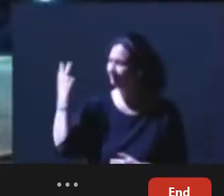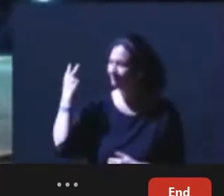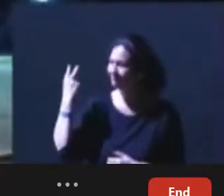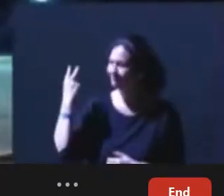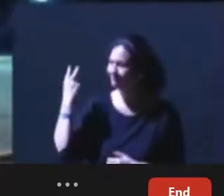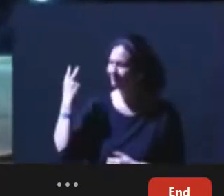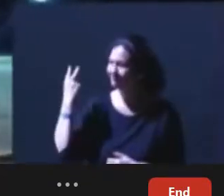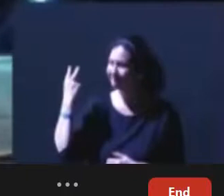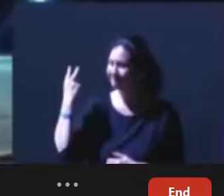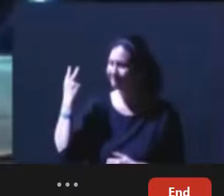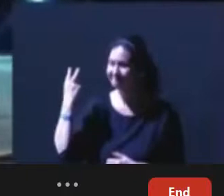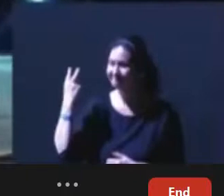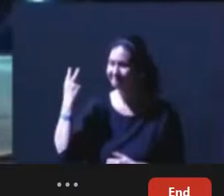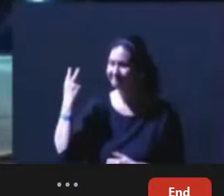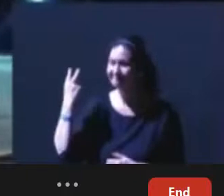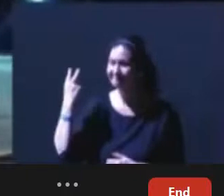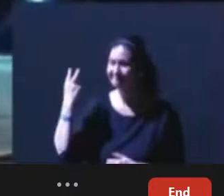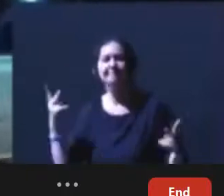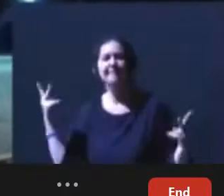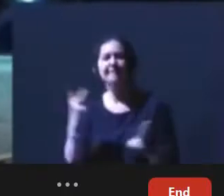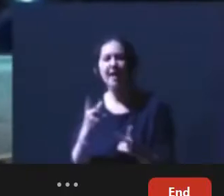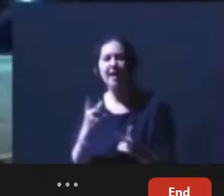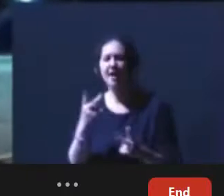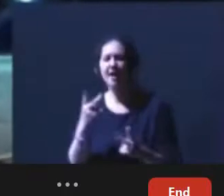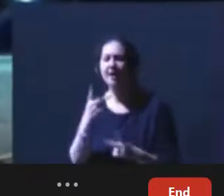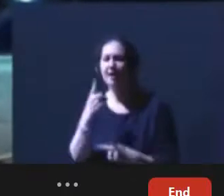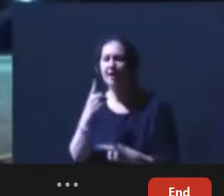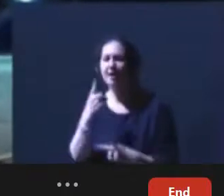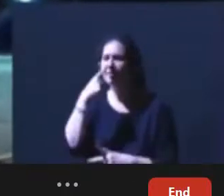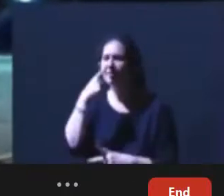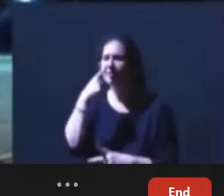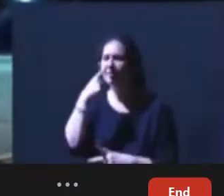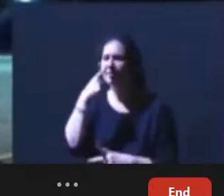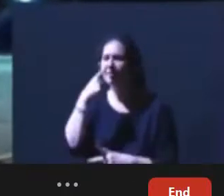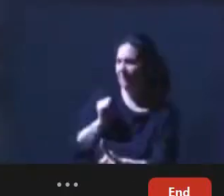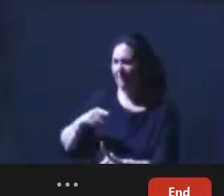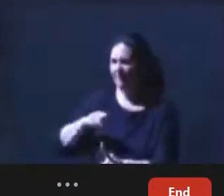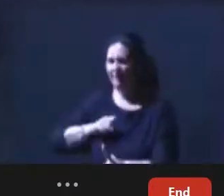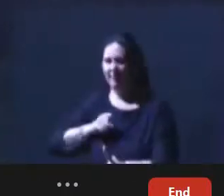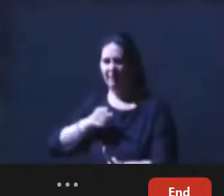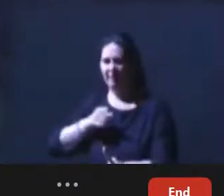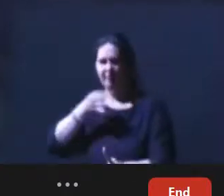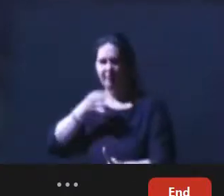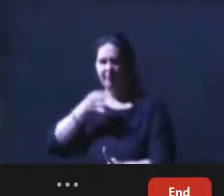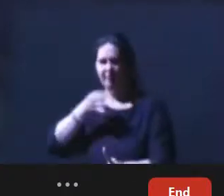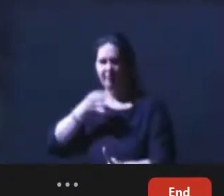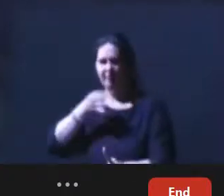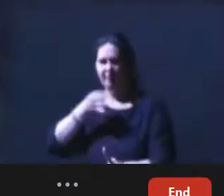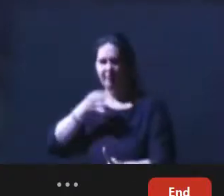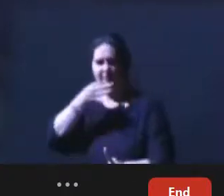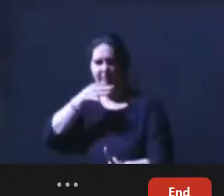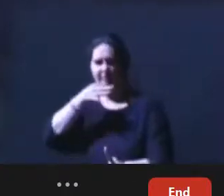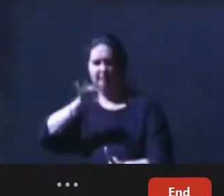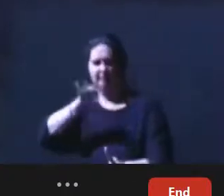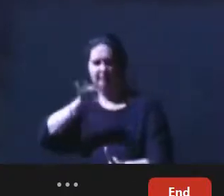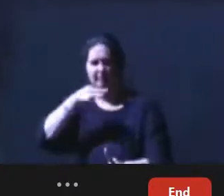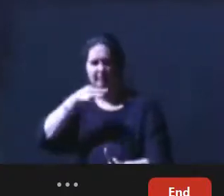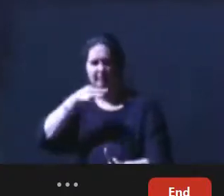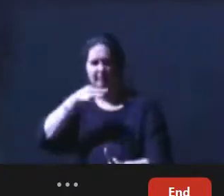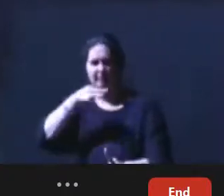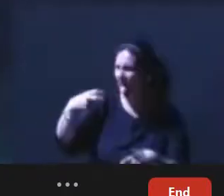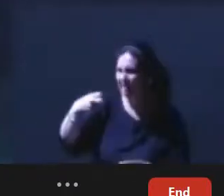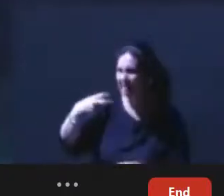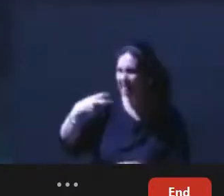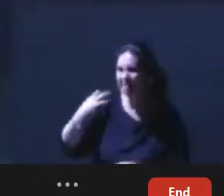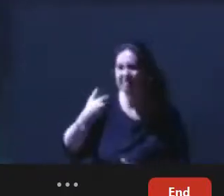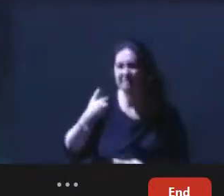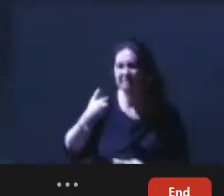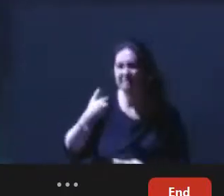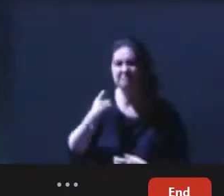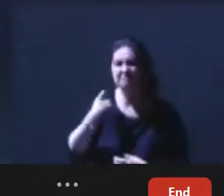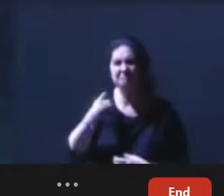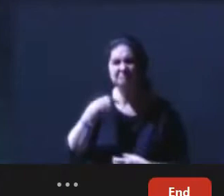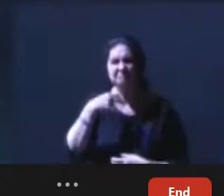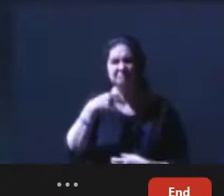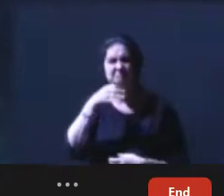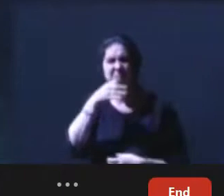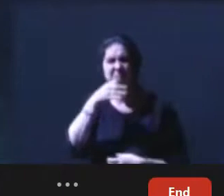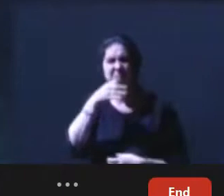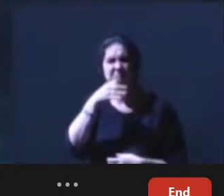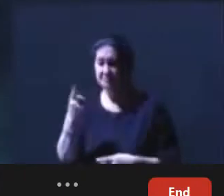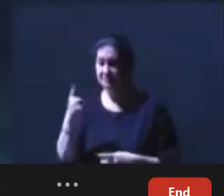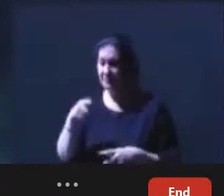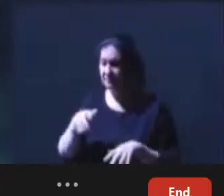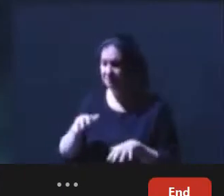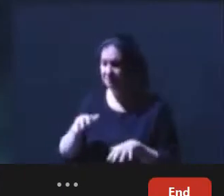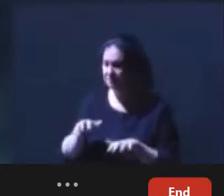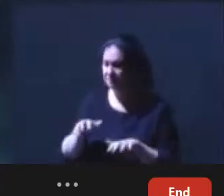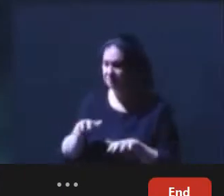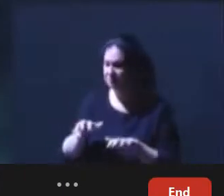điện hay là về khí? Chúng ta đi bán điện hay đi bán khí hay sao, đúng không? Mọi người sẽ hỏi, mọi người không hiểu. Thế thì tôi đến, đây thì tôi đang ở Ý,